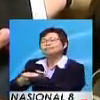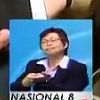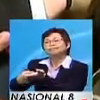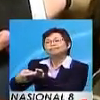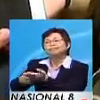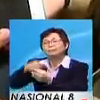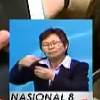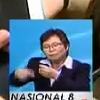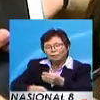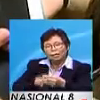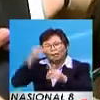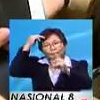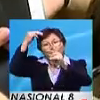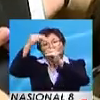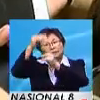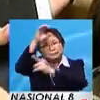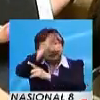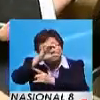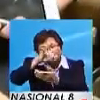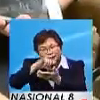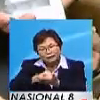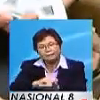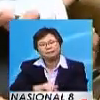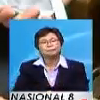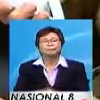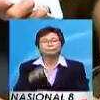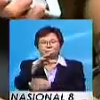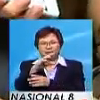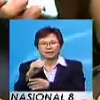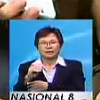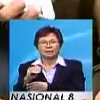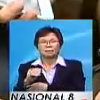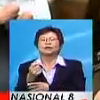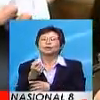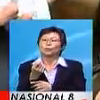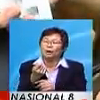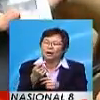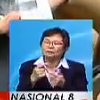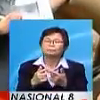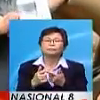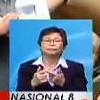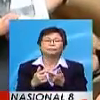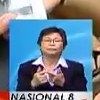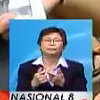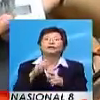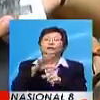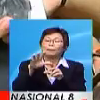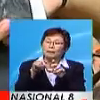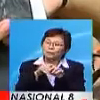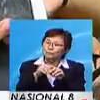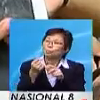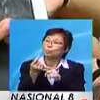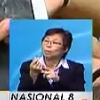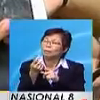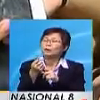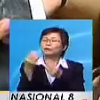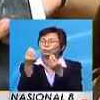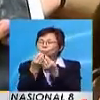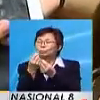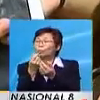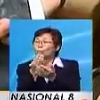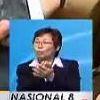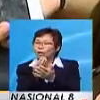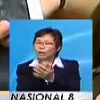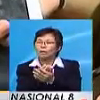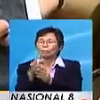segi misi pencarian ini termasuk know the termasuk Bil angan orang